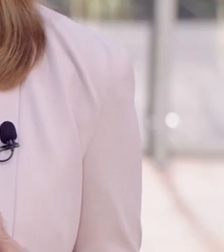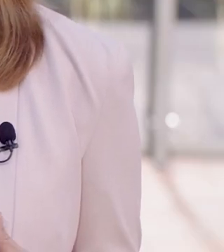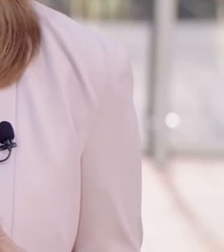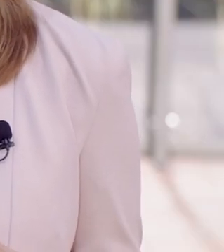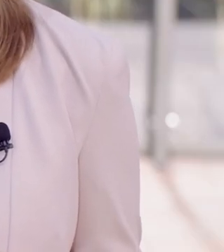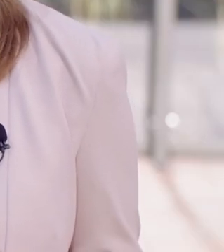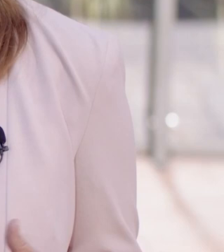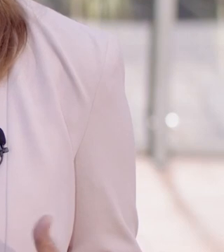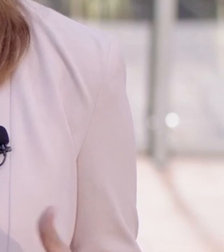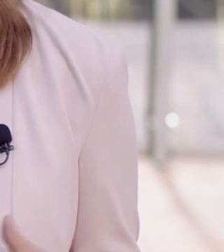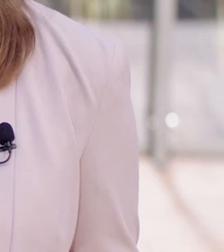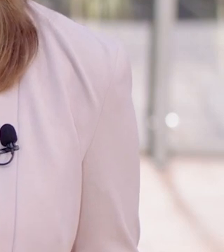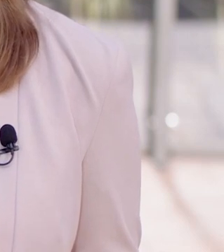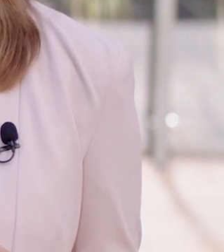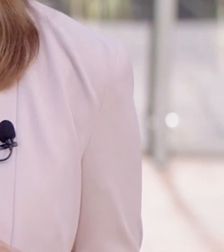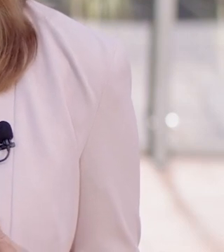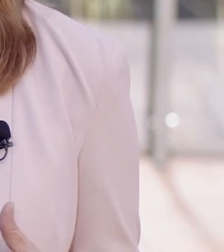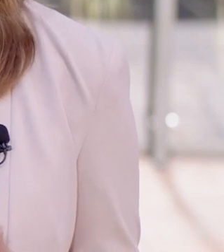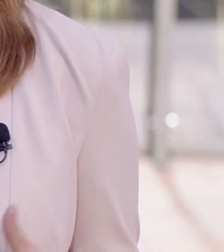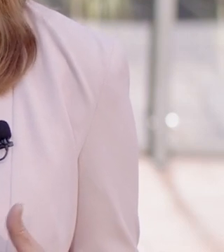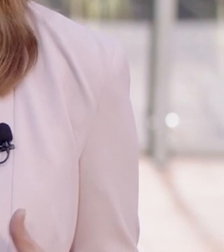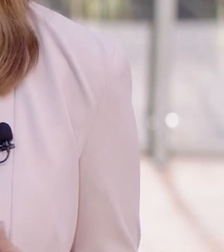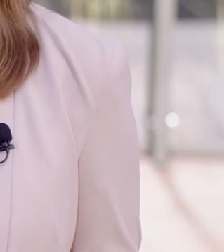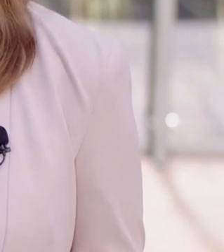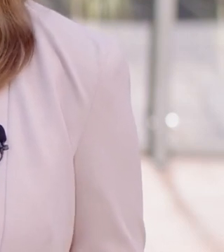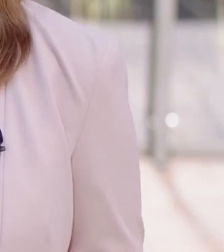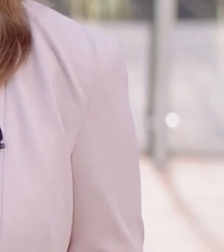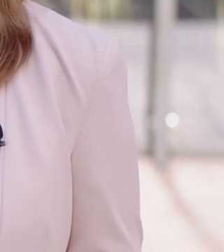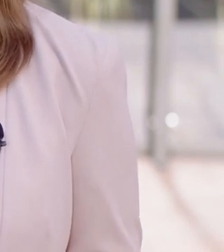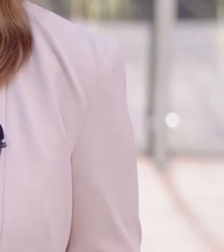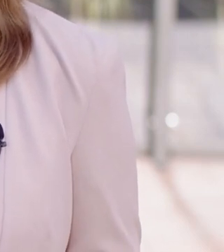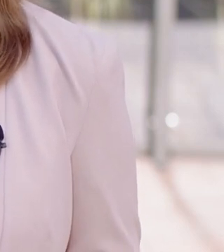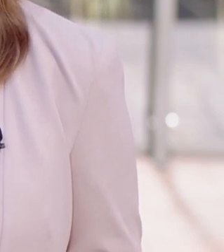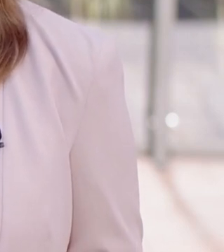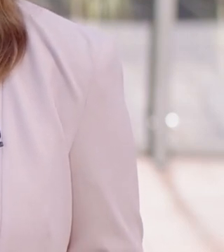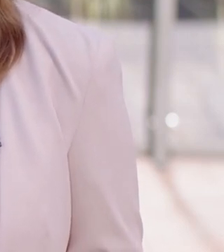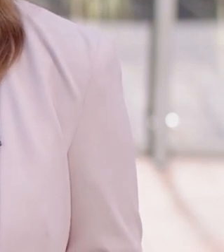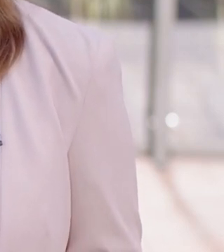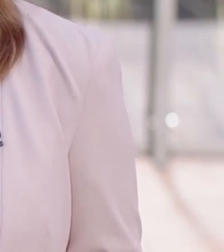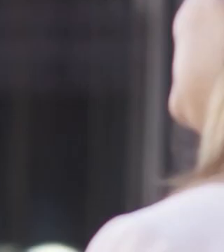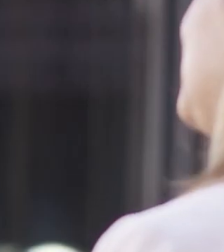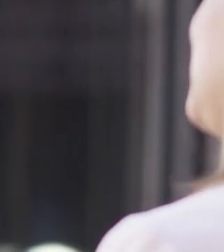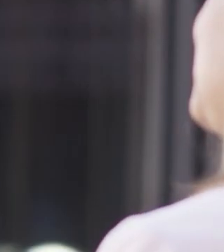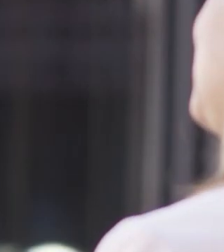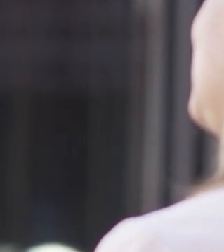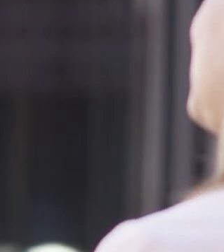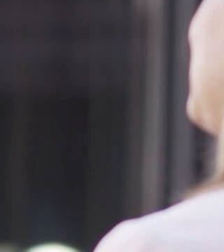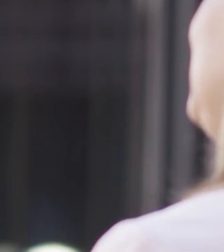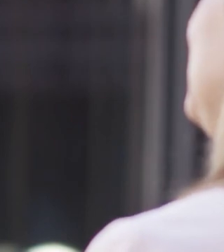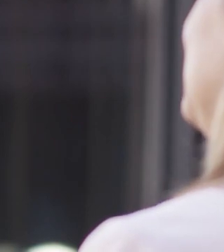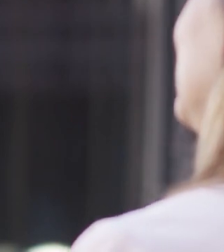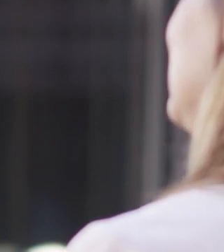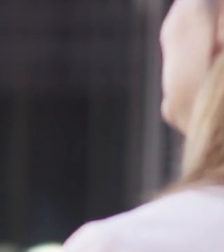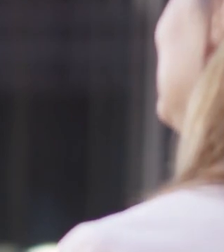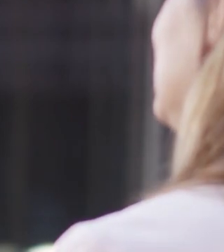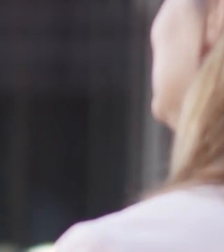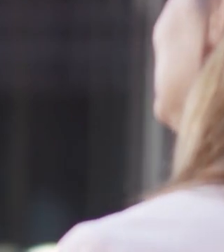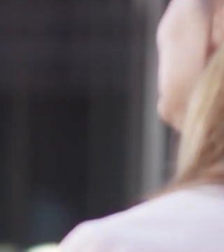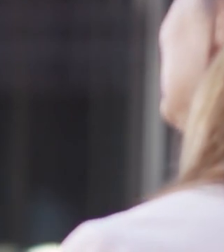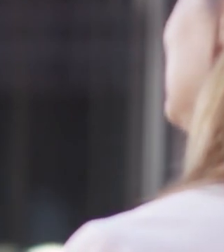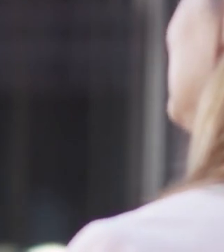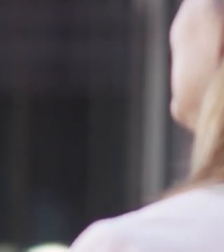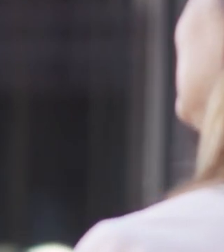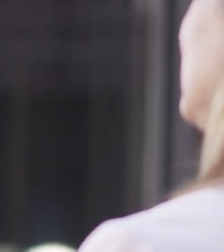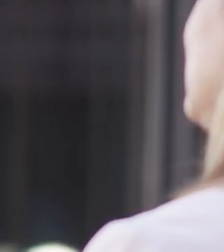poziomie architektonicznym i organizacyjnym, które już w naszej uczelni funkcjonują. Jak jeszcze Uniwersytet Śląski wspiera